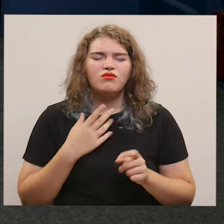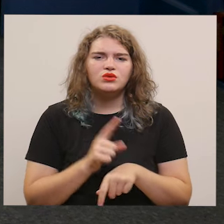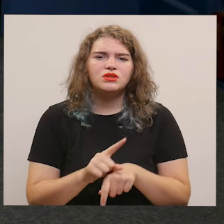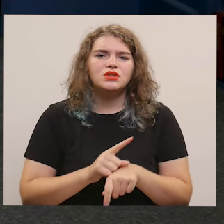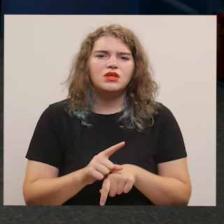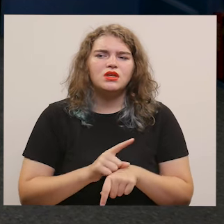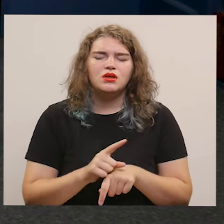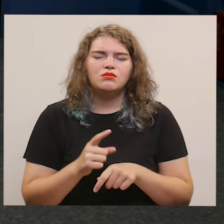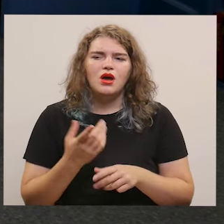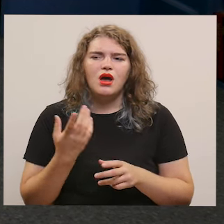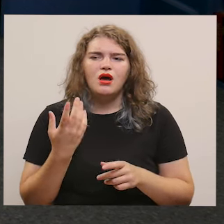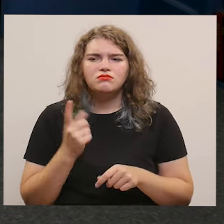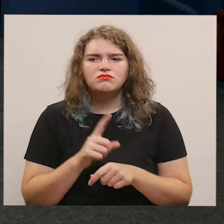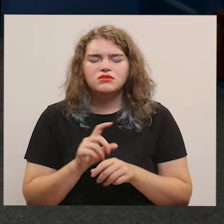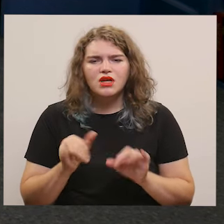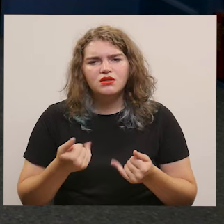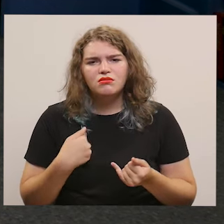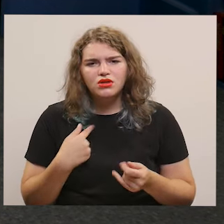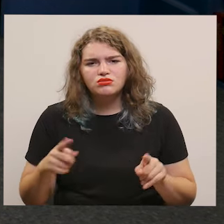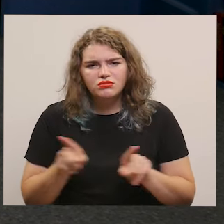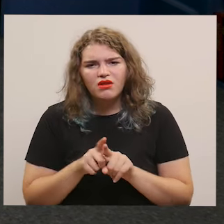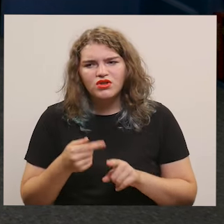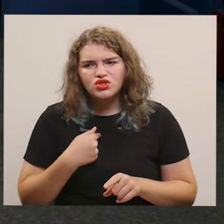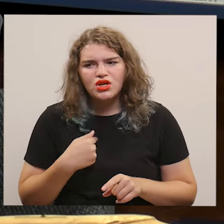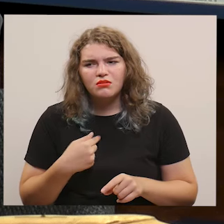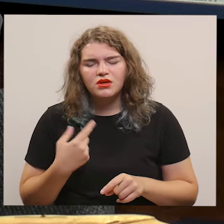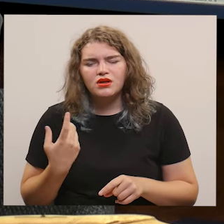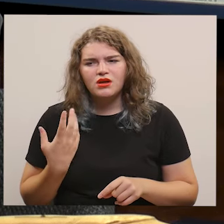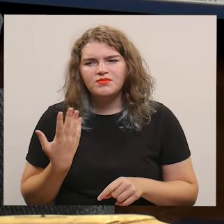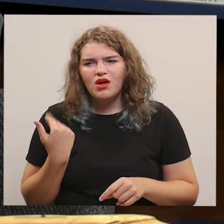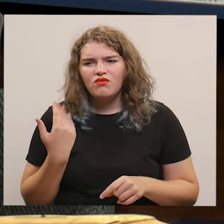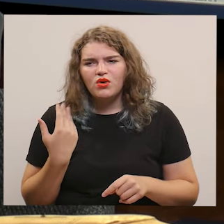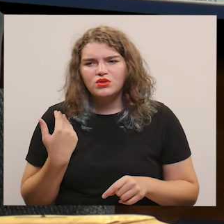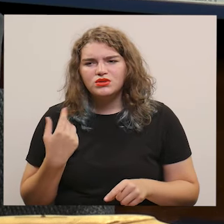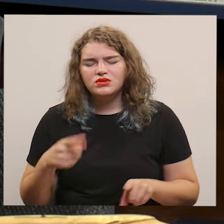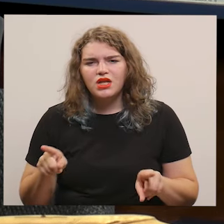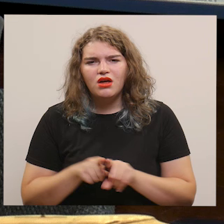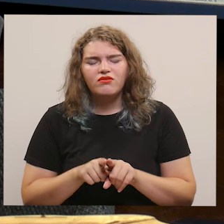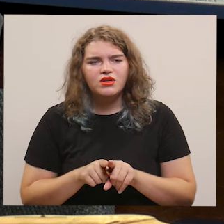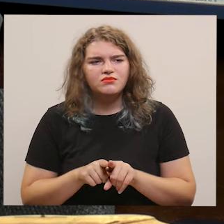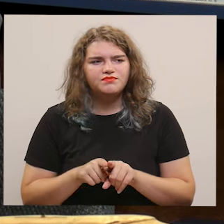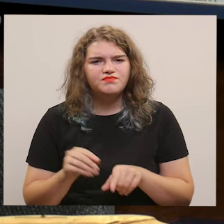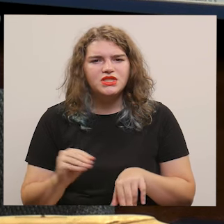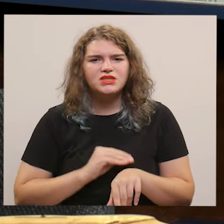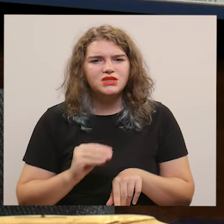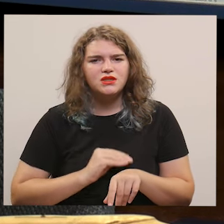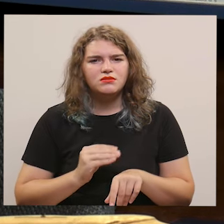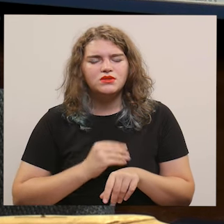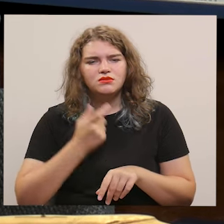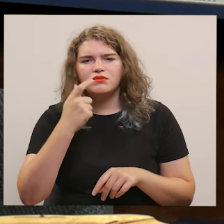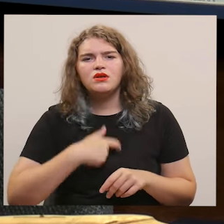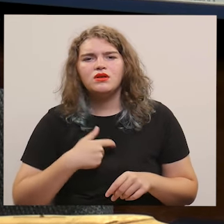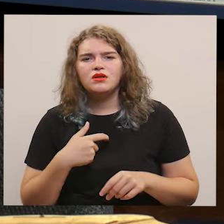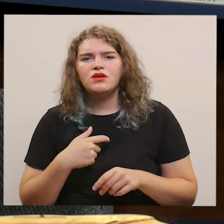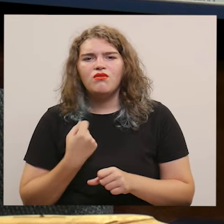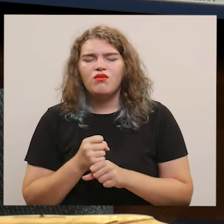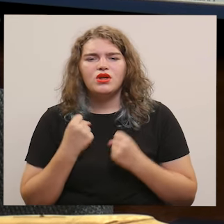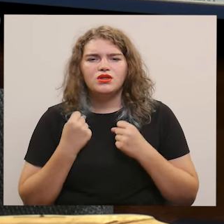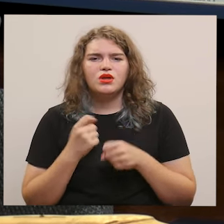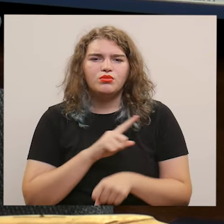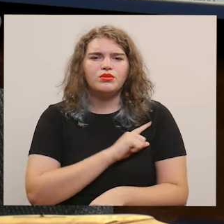de genul acesta și era la nivel de, efectiv, de simțire, într-un mod foarte